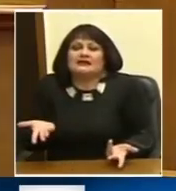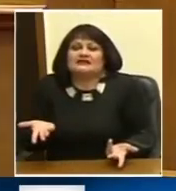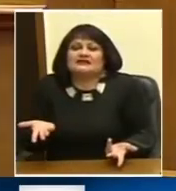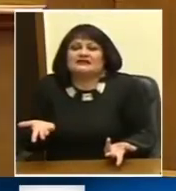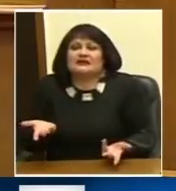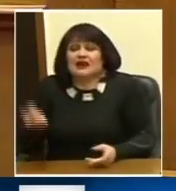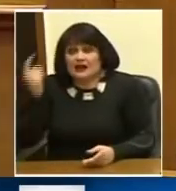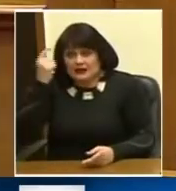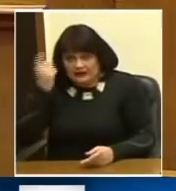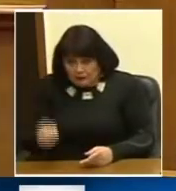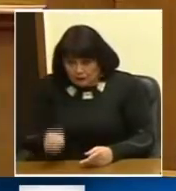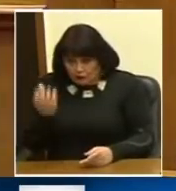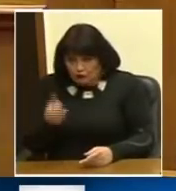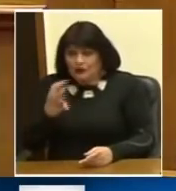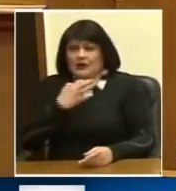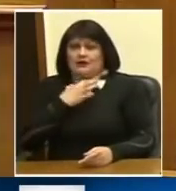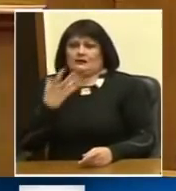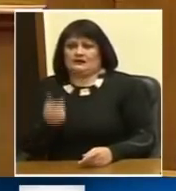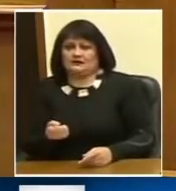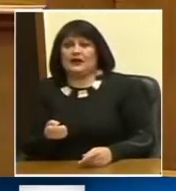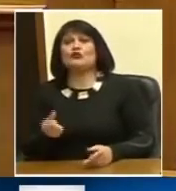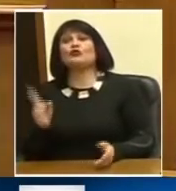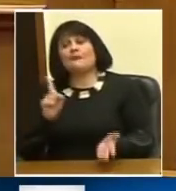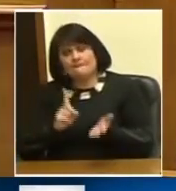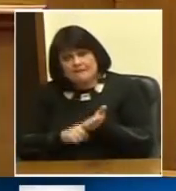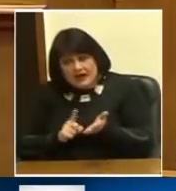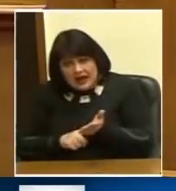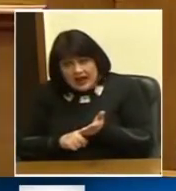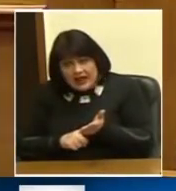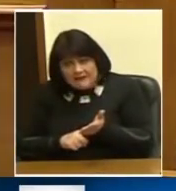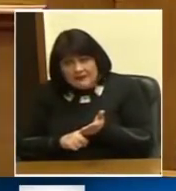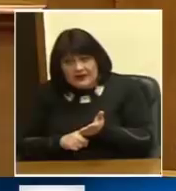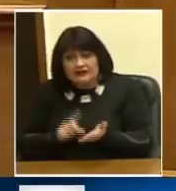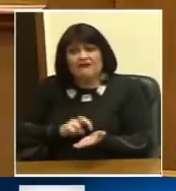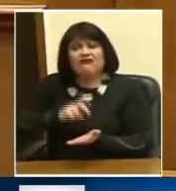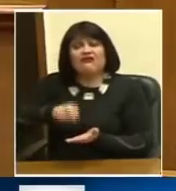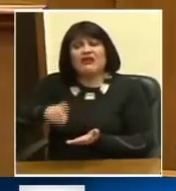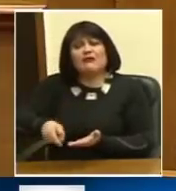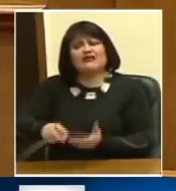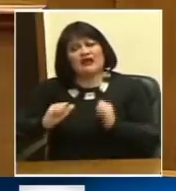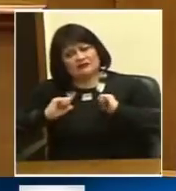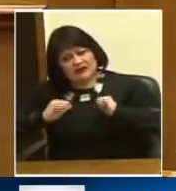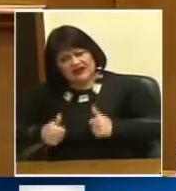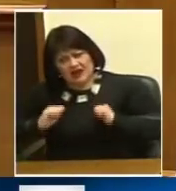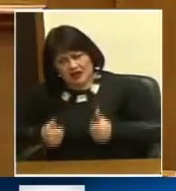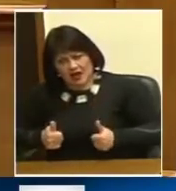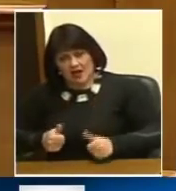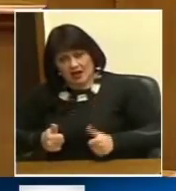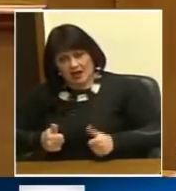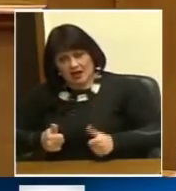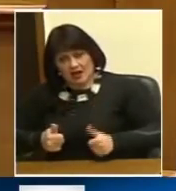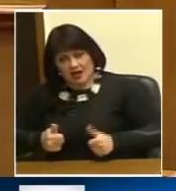νέες ανάγκες που υπάρχουν απαιτούν κάποια γενναία βήματα. Μπορεί εμείς